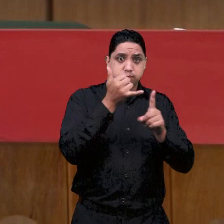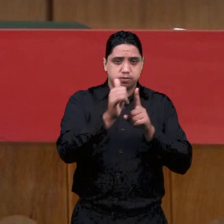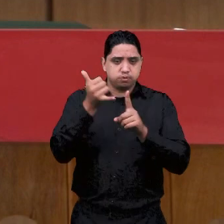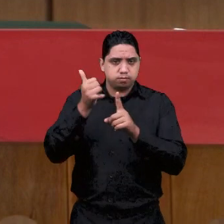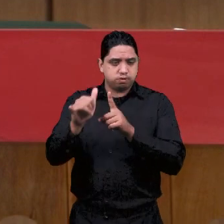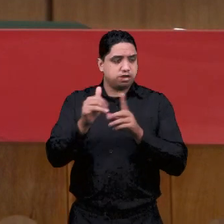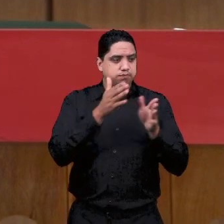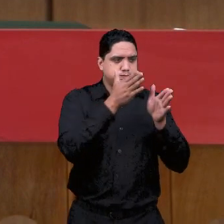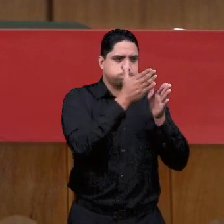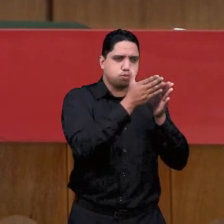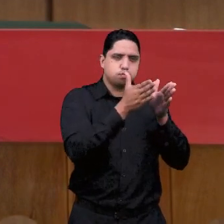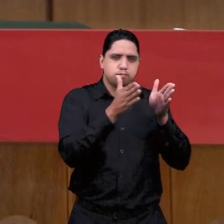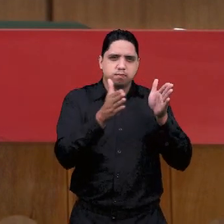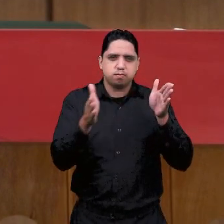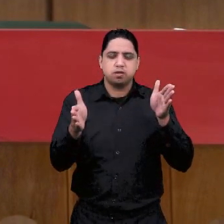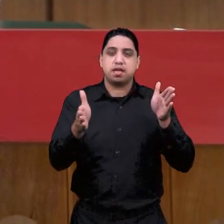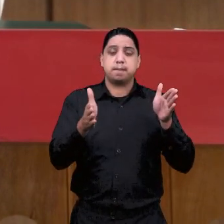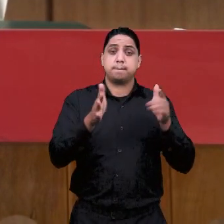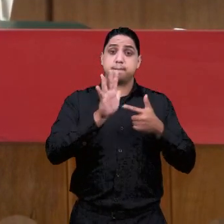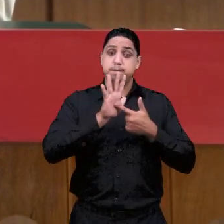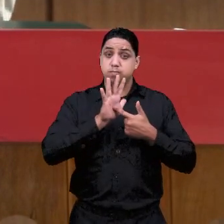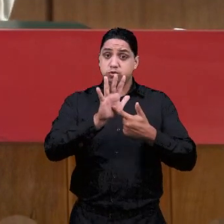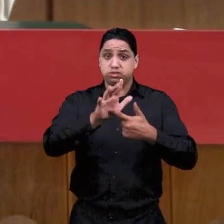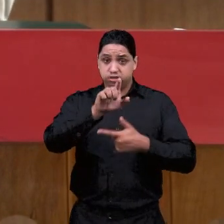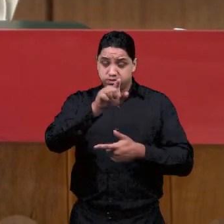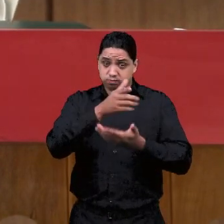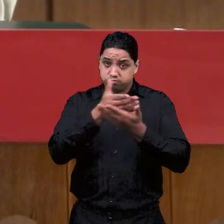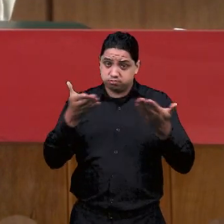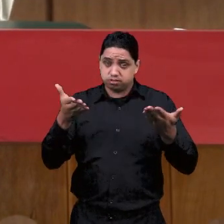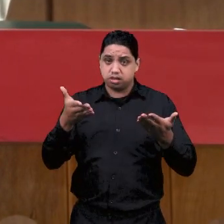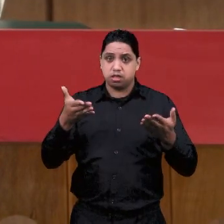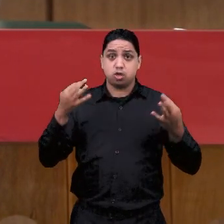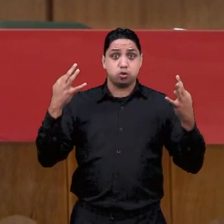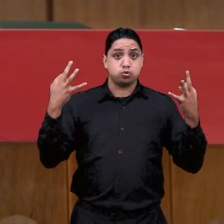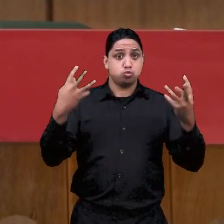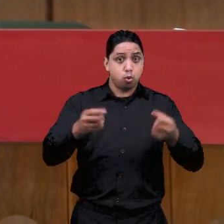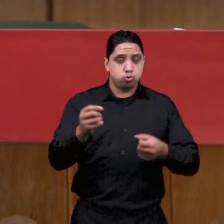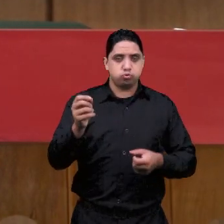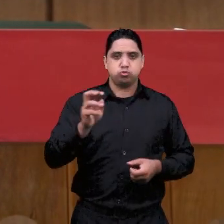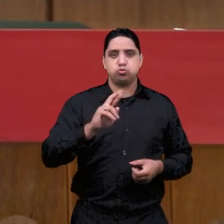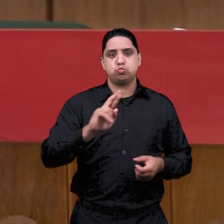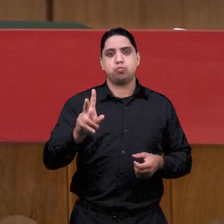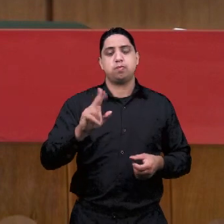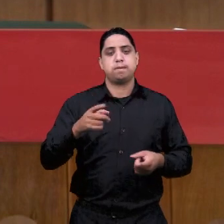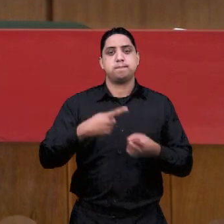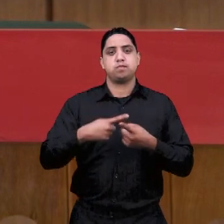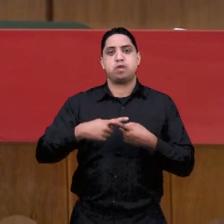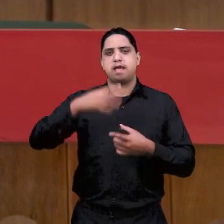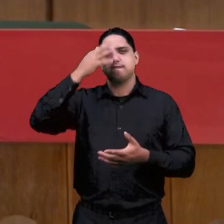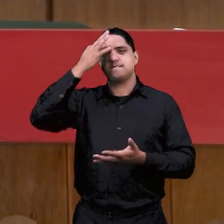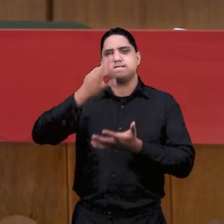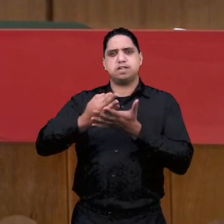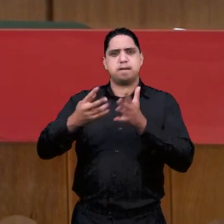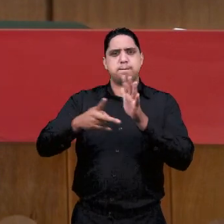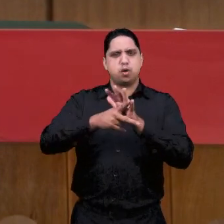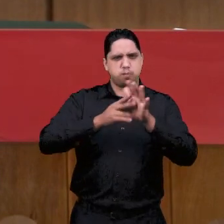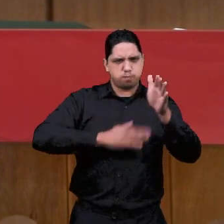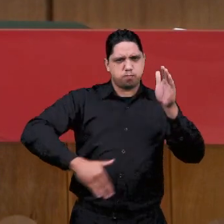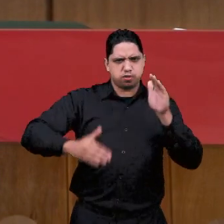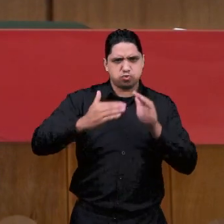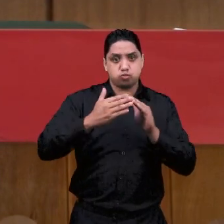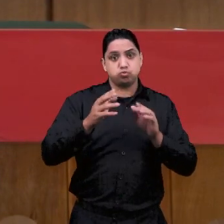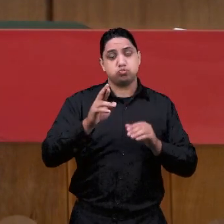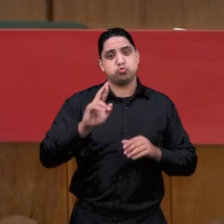pour donner à notre peuple. Et cela ne s'adresse pas à tous, parce que la foi n'est pas de tous. Ceux qui vont dans la